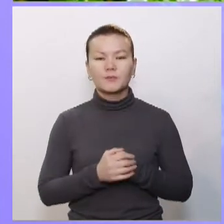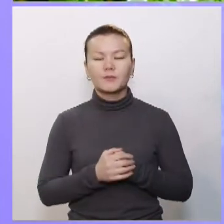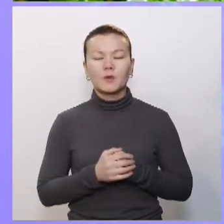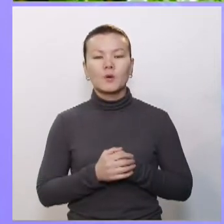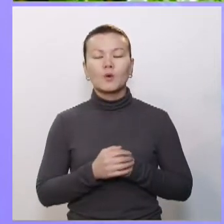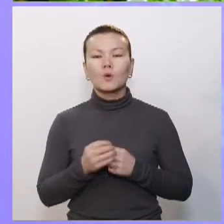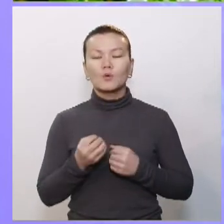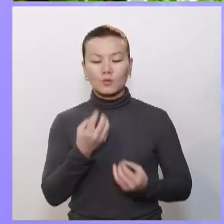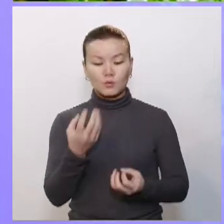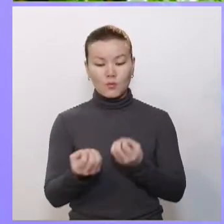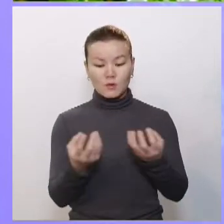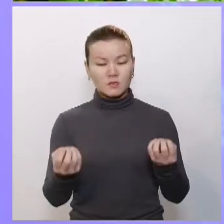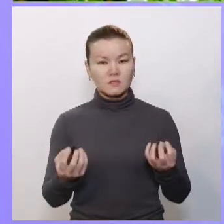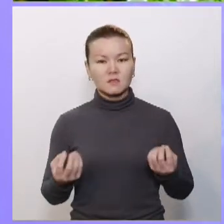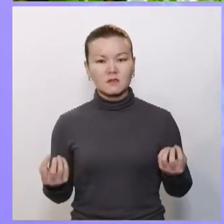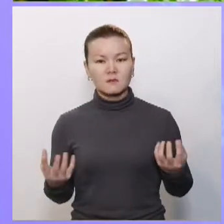башташат.